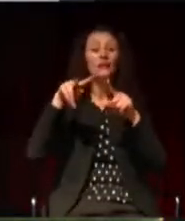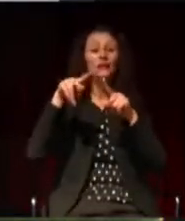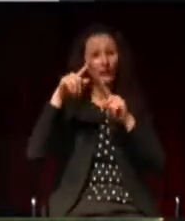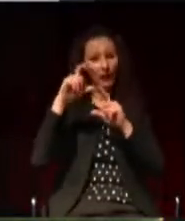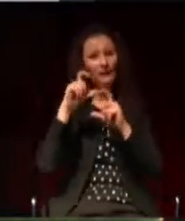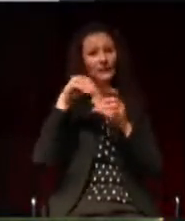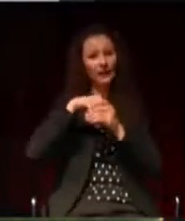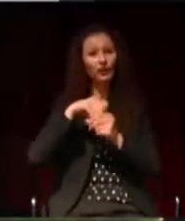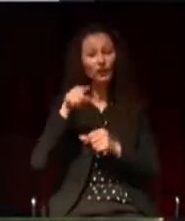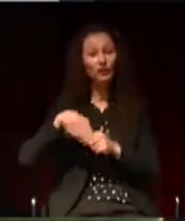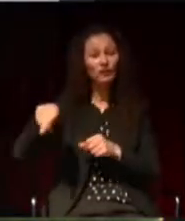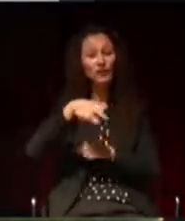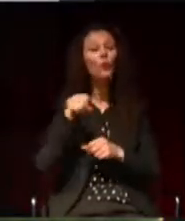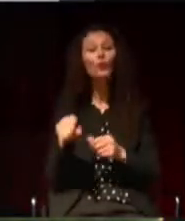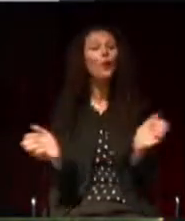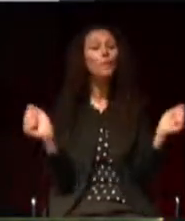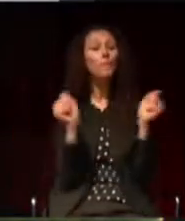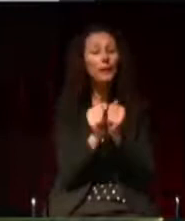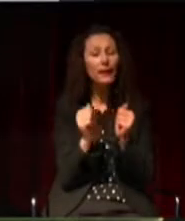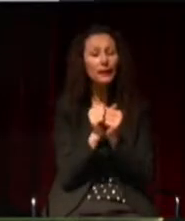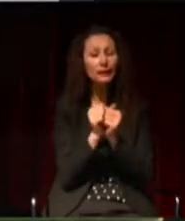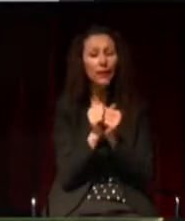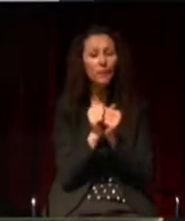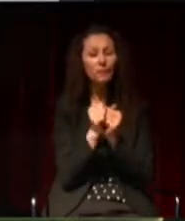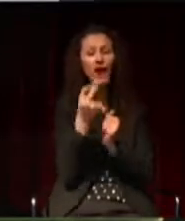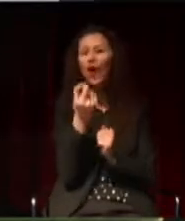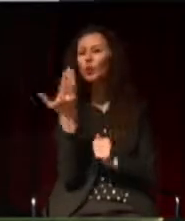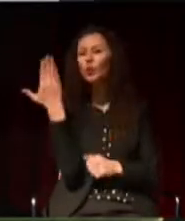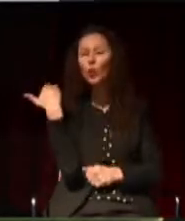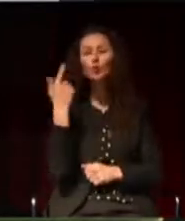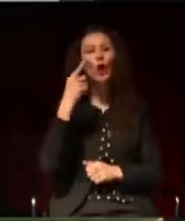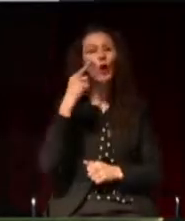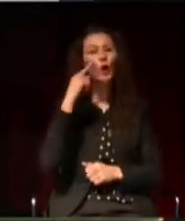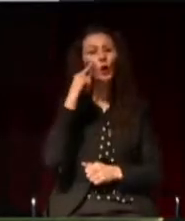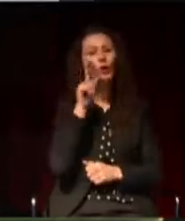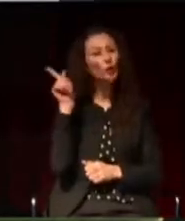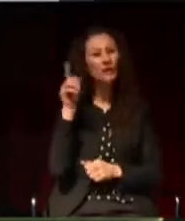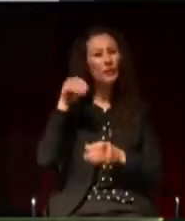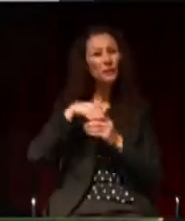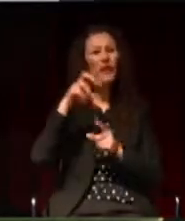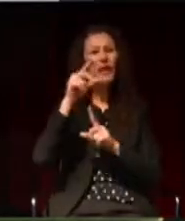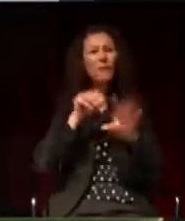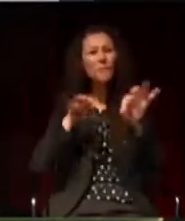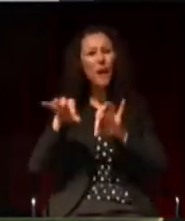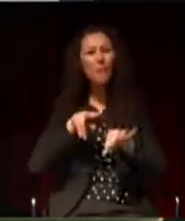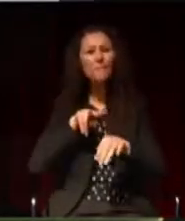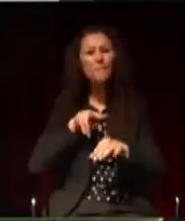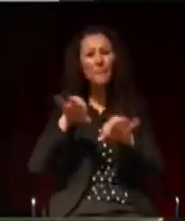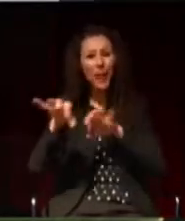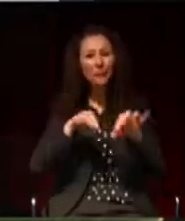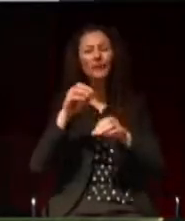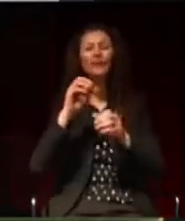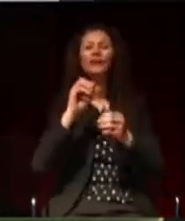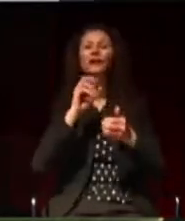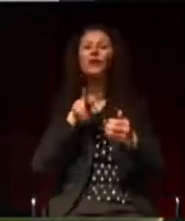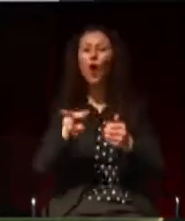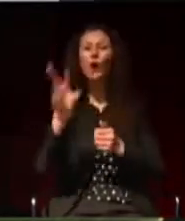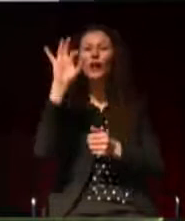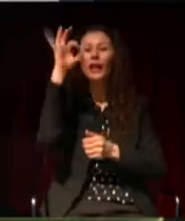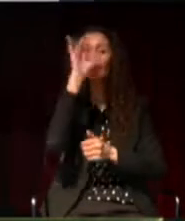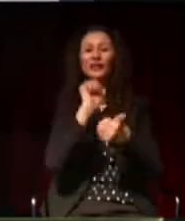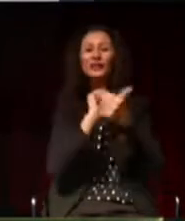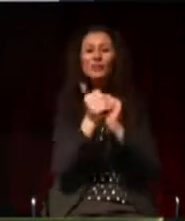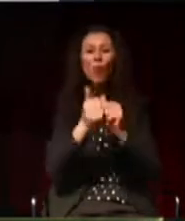bağlanması. Bununla birlikte az önce gösterdiğim imar planında yol, yeşil, spor alanı, rekreatif alan